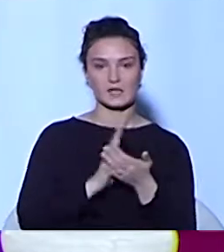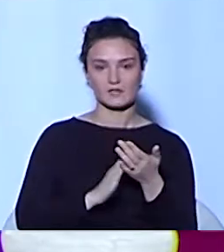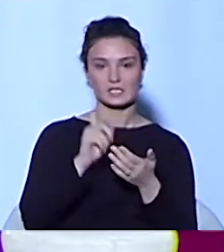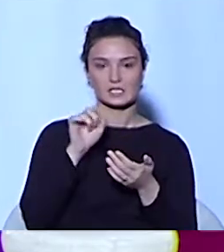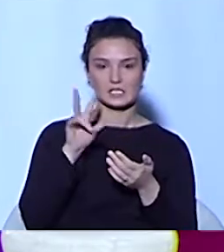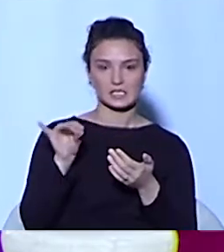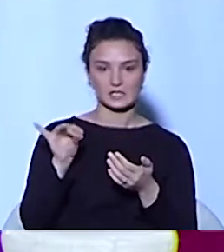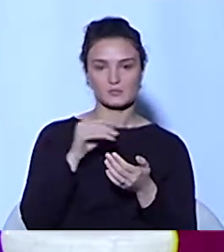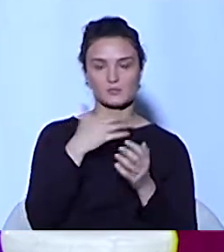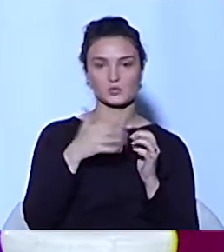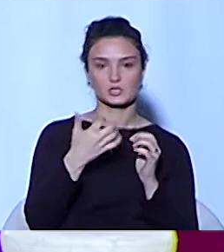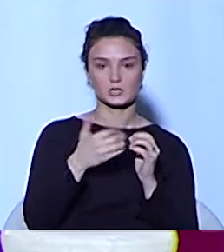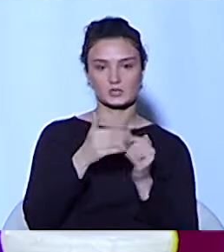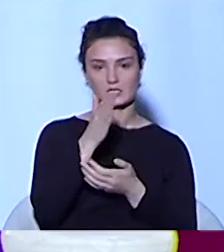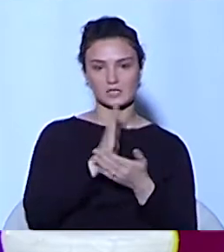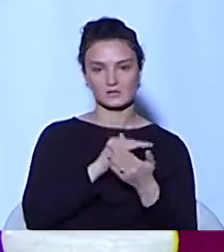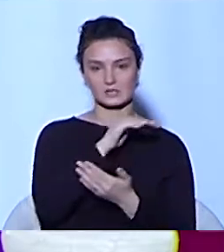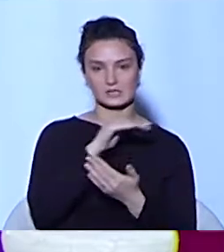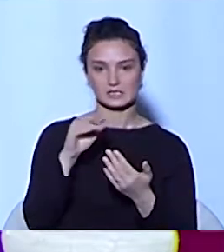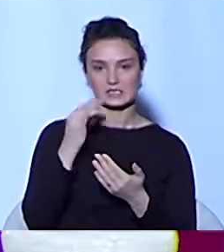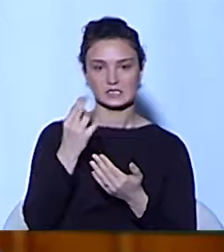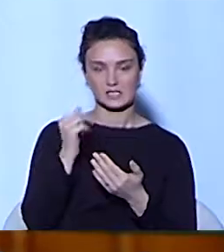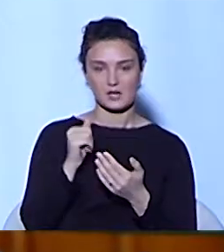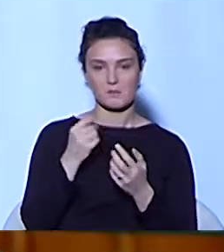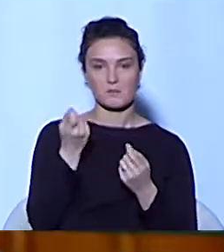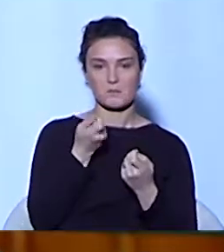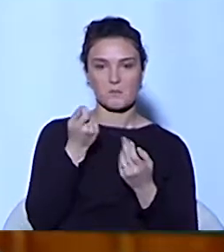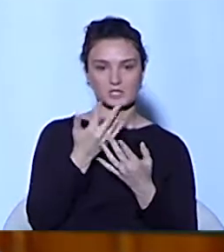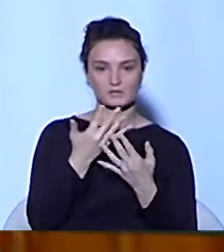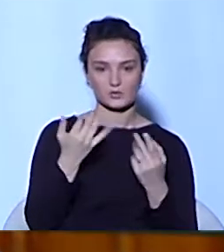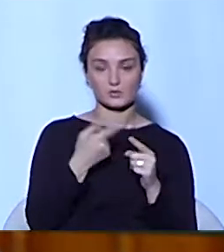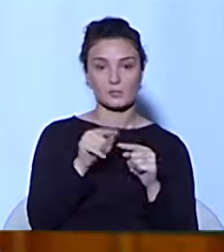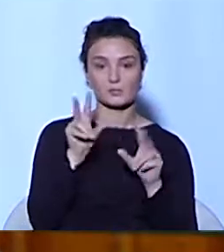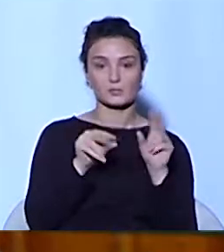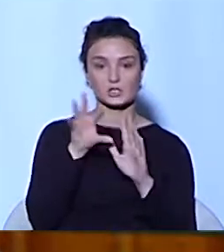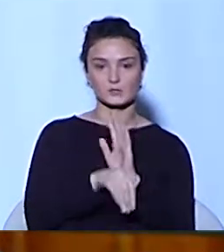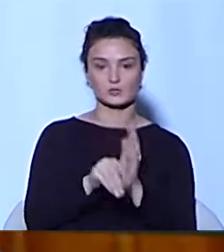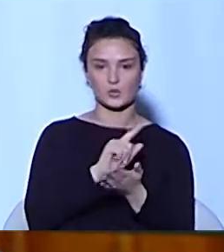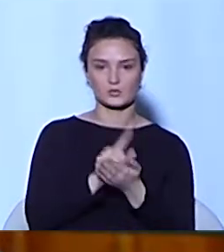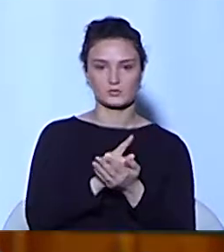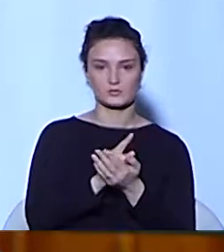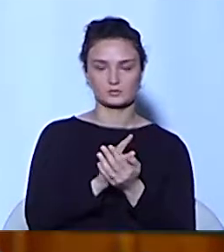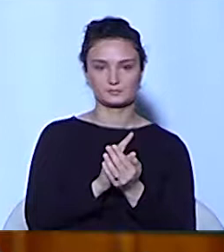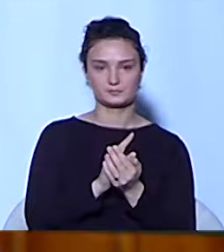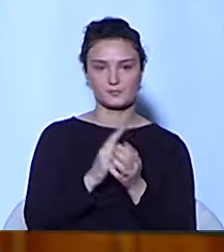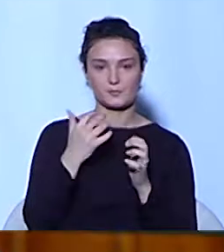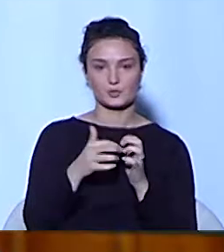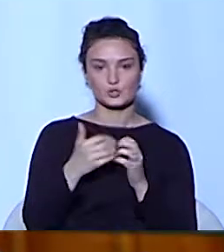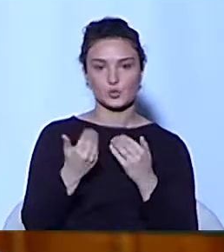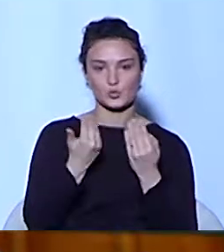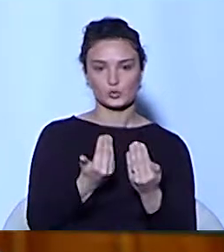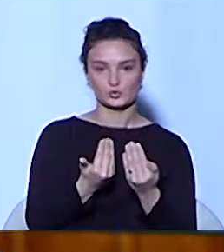და ბოსტნეულია, ნახევარი ცილა და მარცვლეული. Და აი ამ პრინციპში აუცილებლად არის გათვალისწინებული